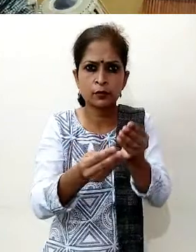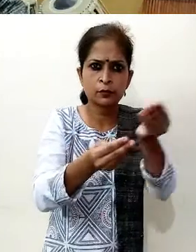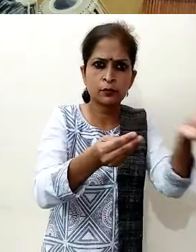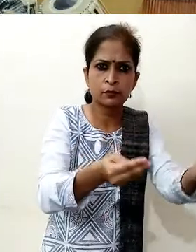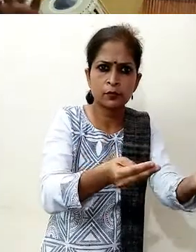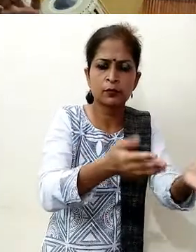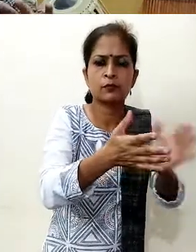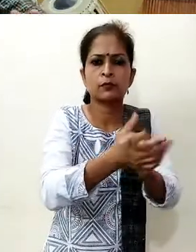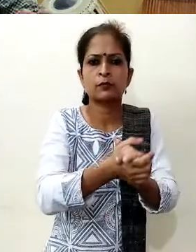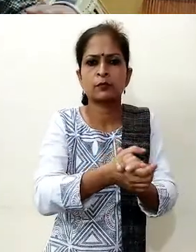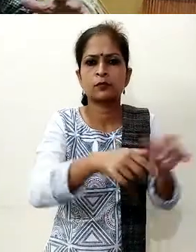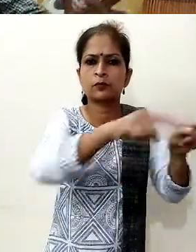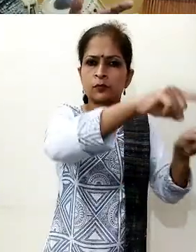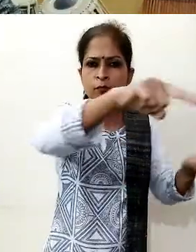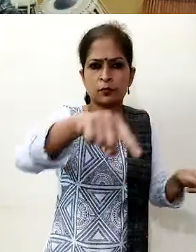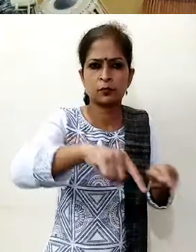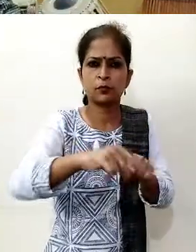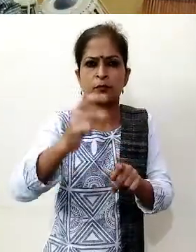छोटे